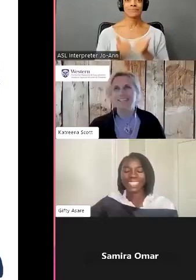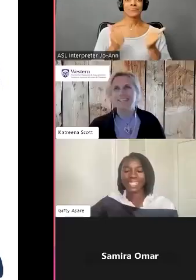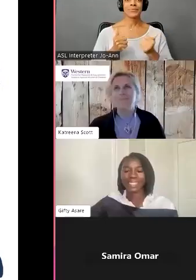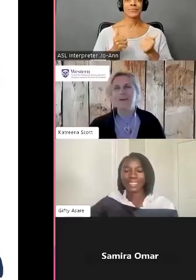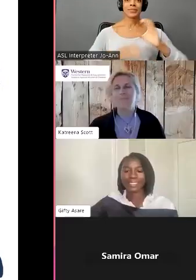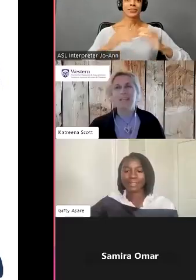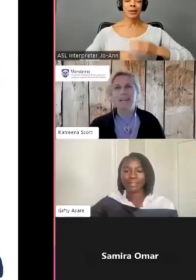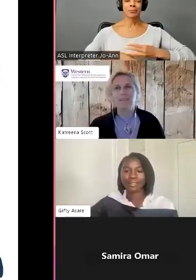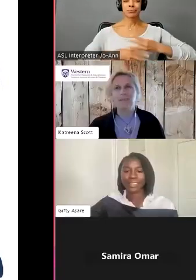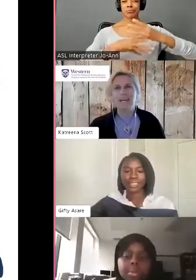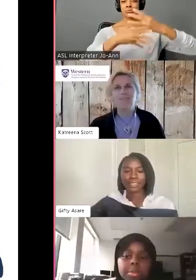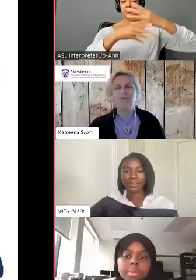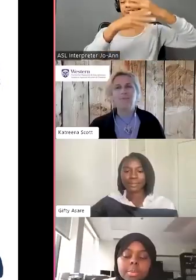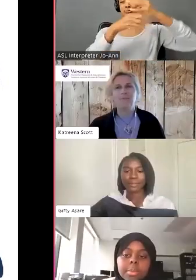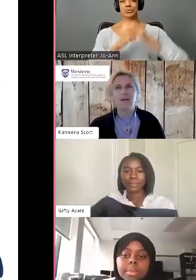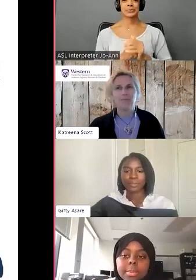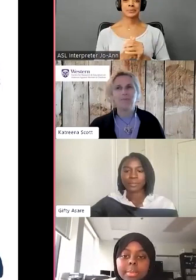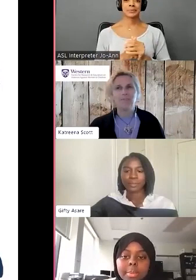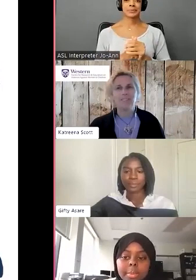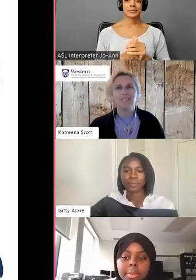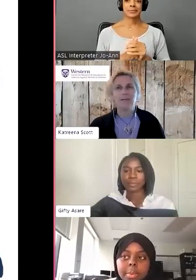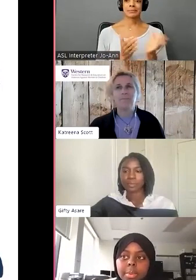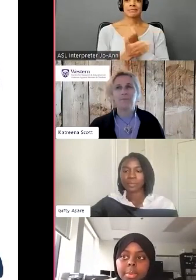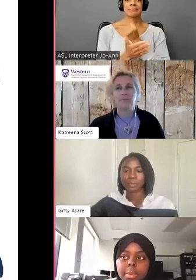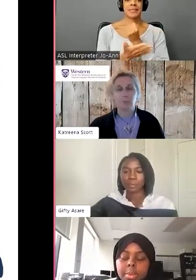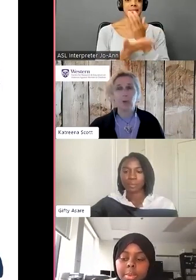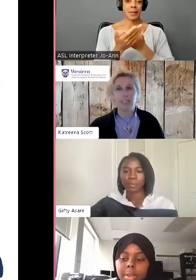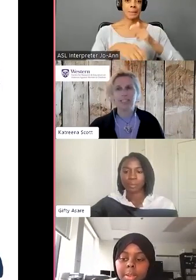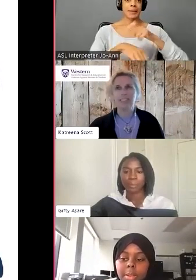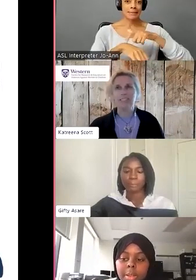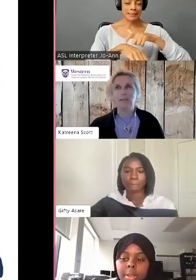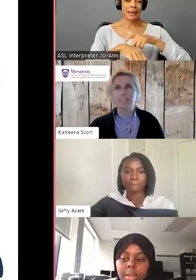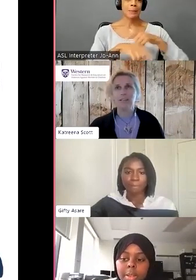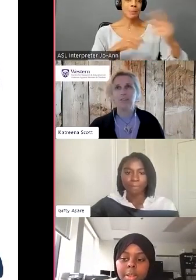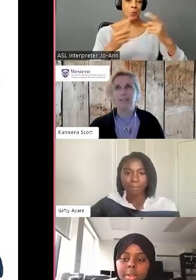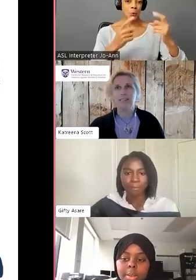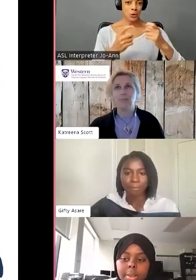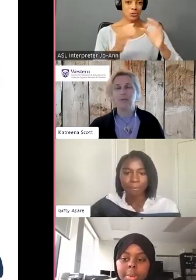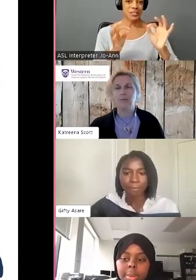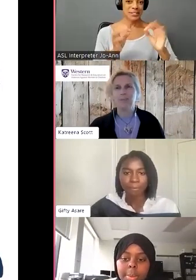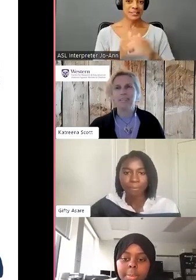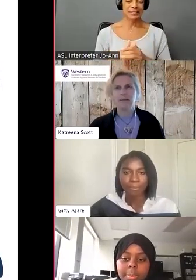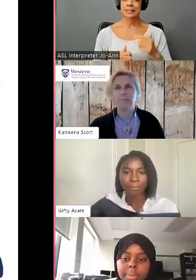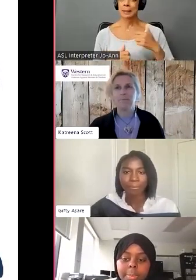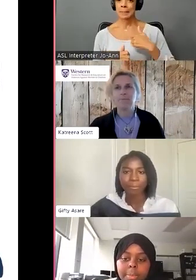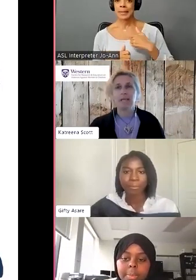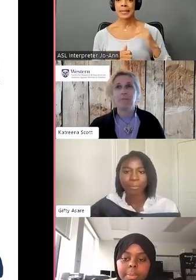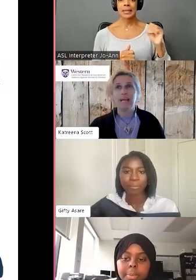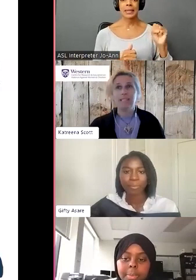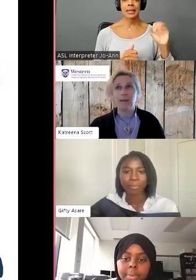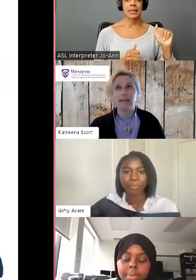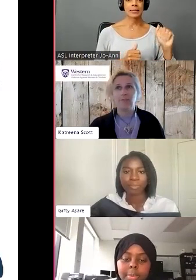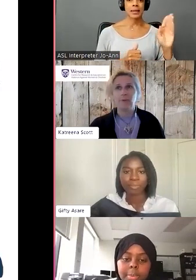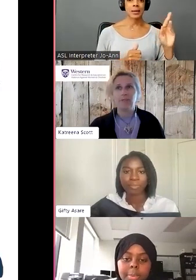Merci également aux personnes qui ont partagé leurs commentaires dans la boîte de clavardage. Je suis contente de voir qu'on a du temps